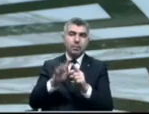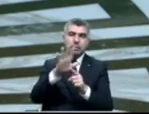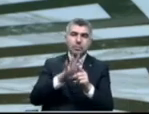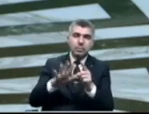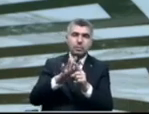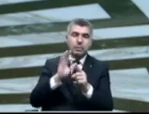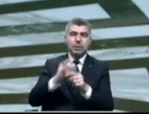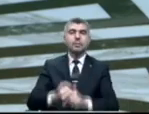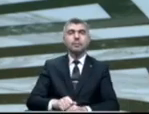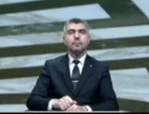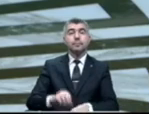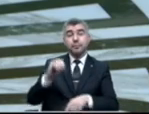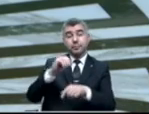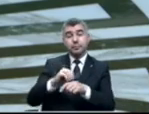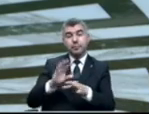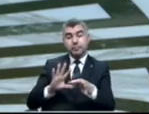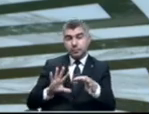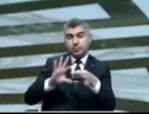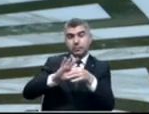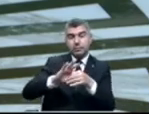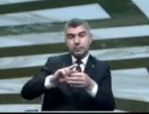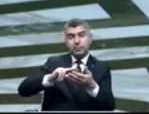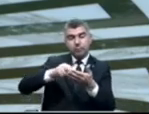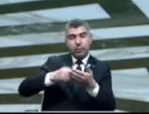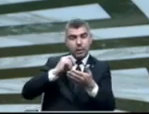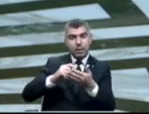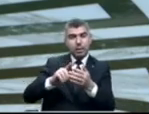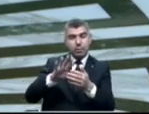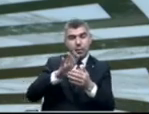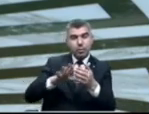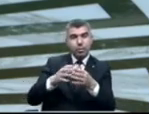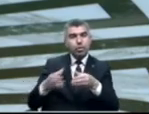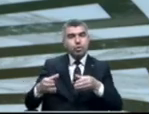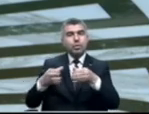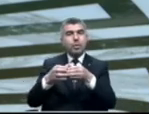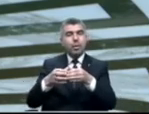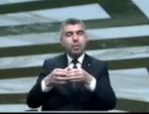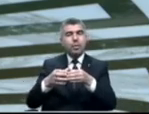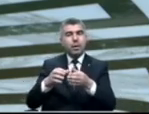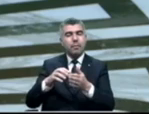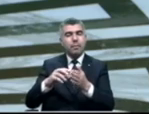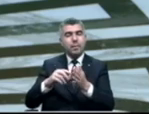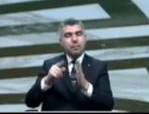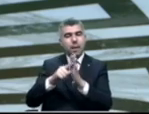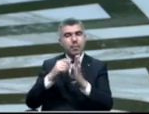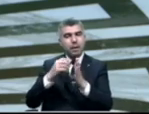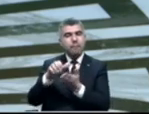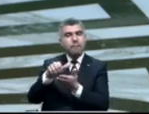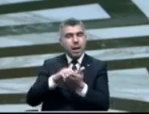سلاسل الإنتاج. وتشجيع انخراط الفلاحين في هذه المشاريع في هذا التجميع الفلاحي تم تعديل النصوص